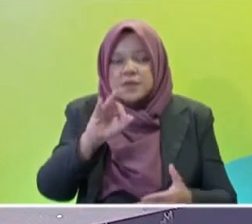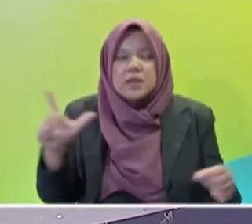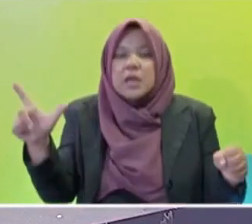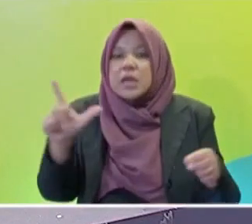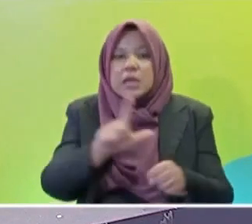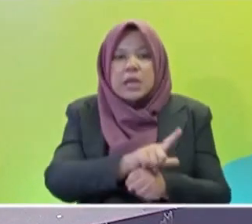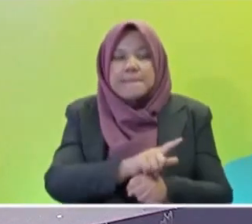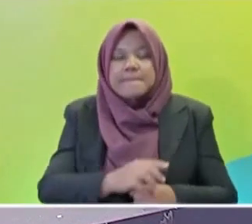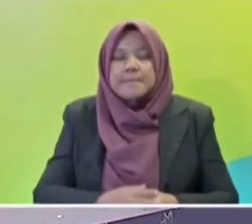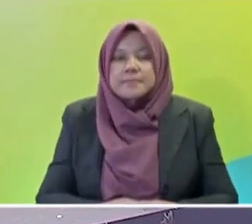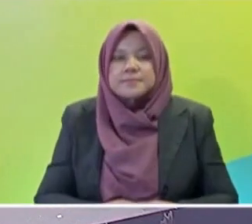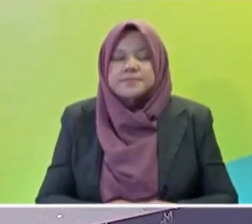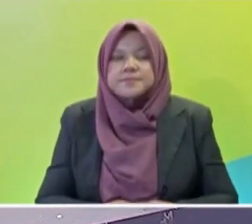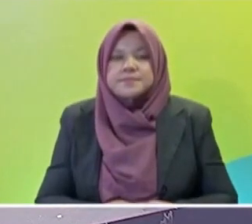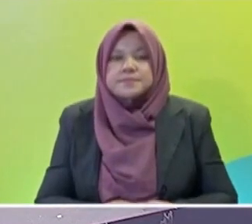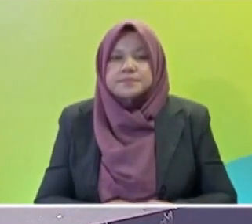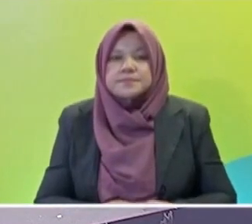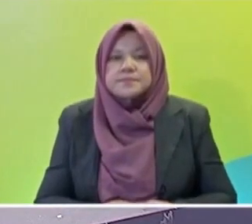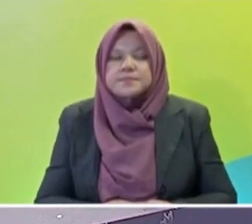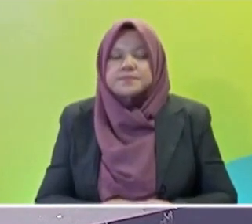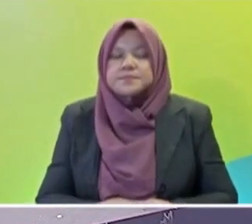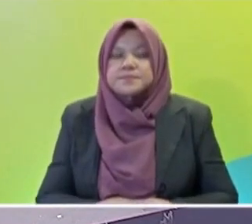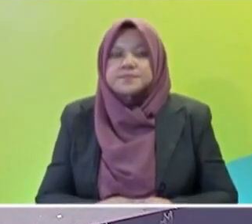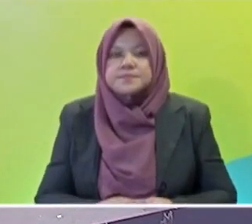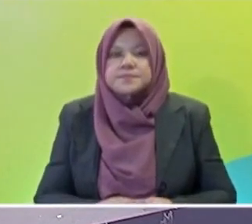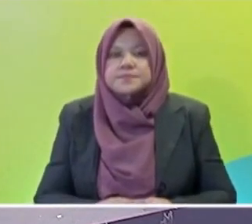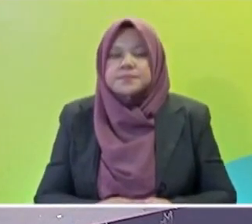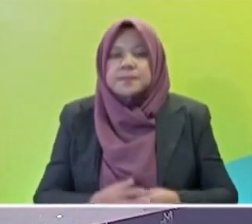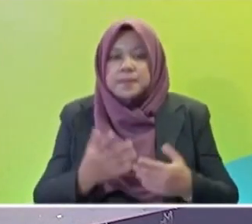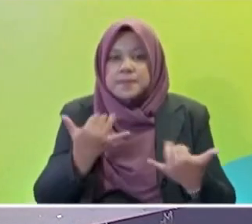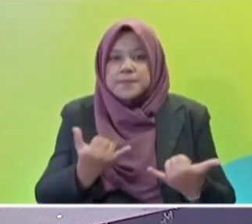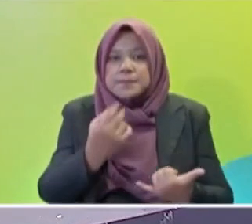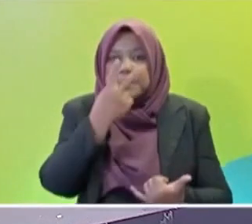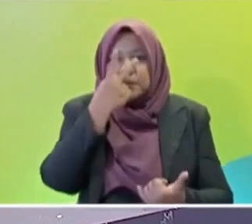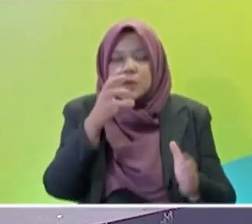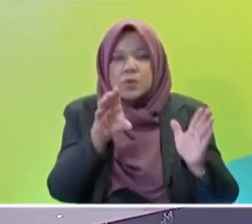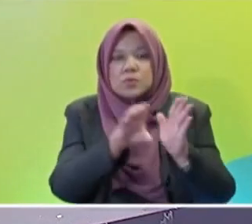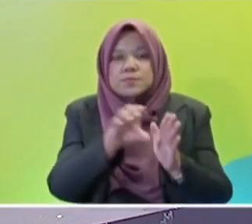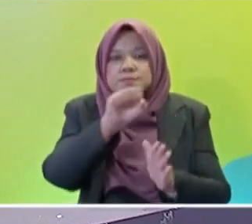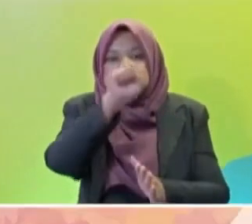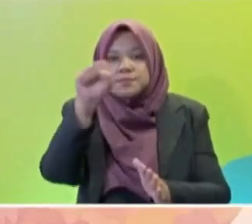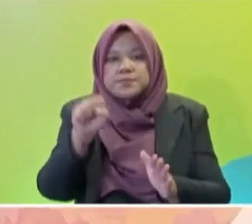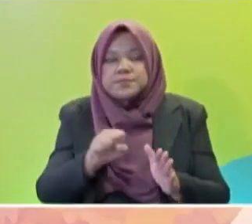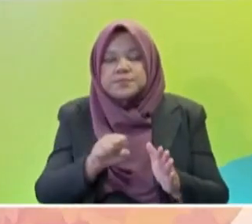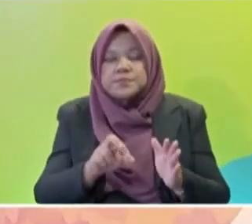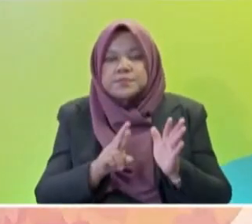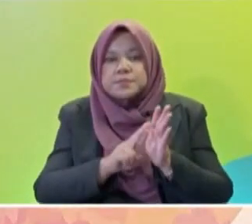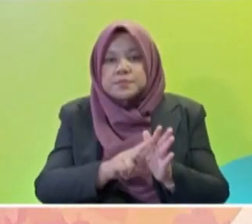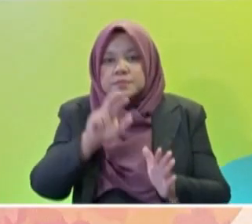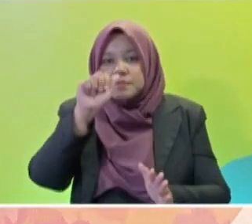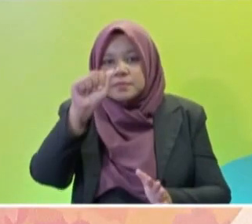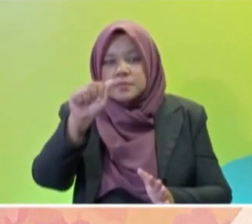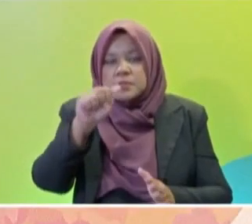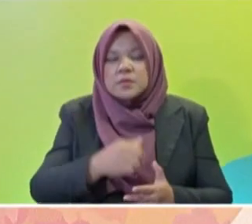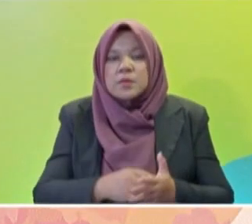lah keren konferensi ini adalah karena lengkap lah oke kita lihat contoh soal ee kira-kira ajaib dan C